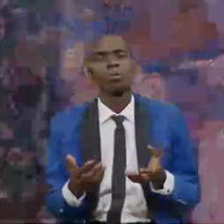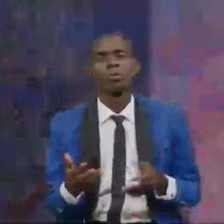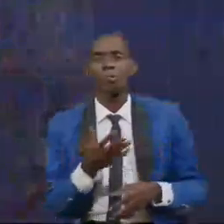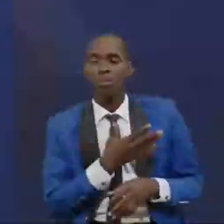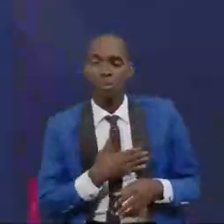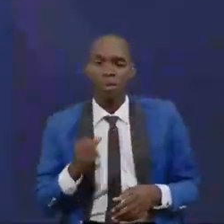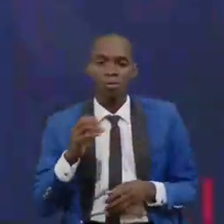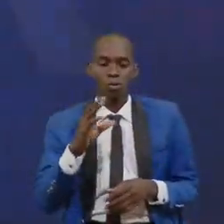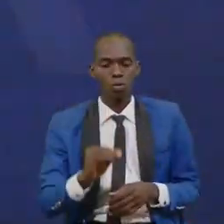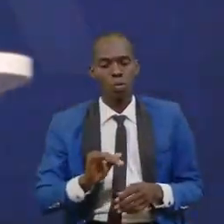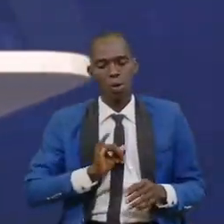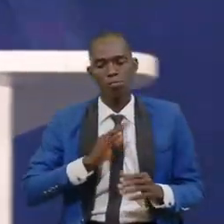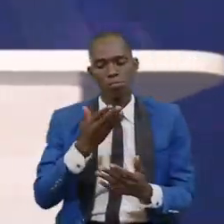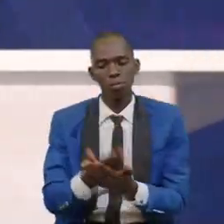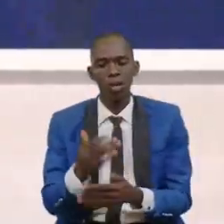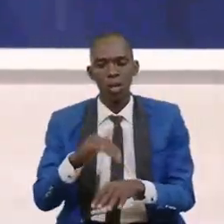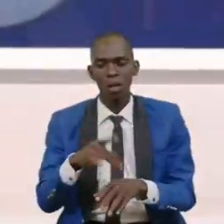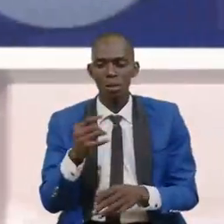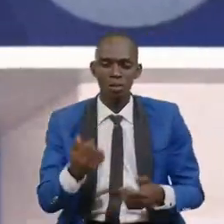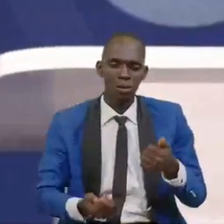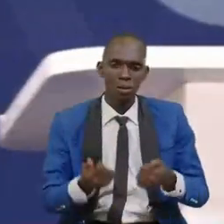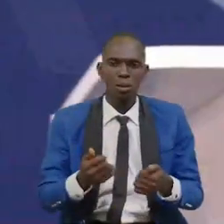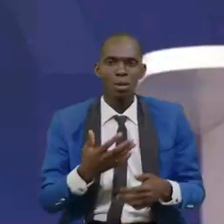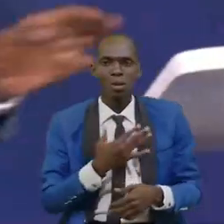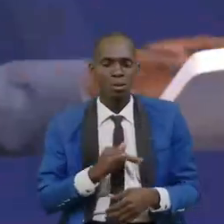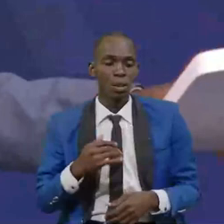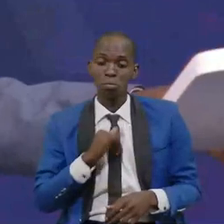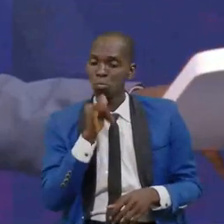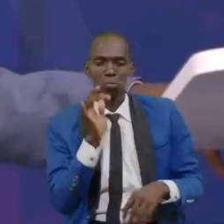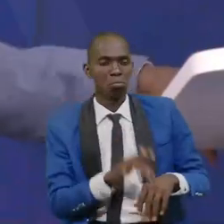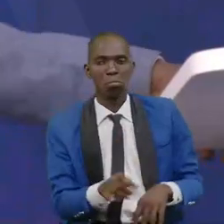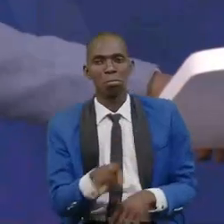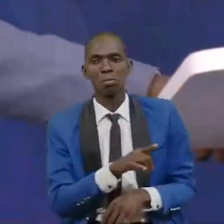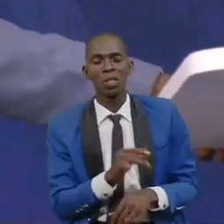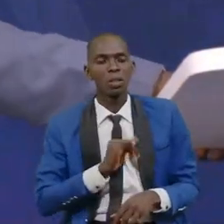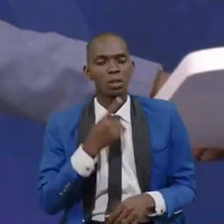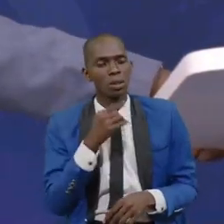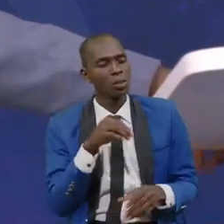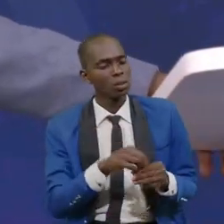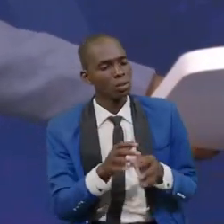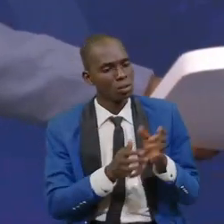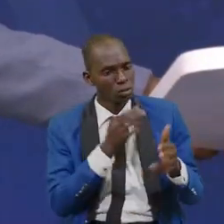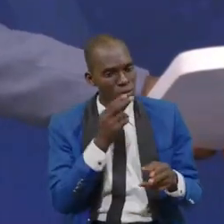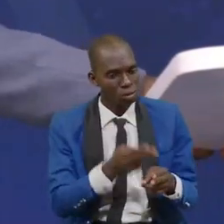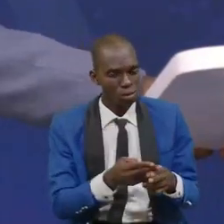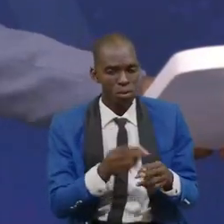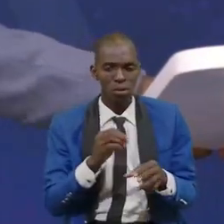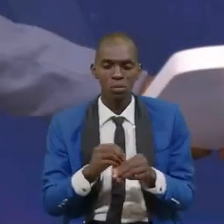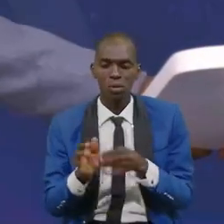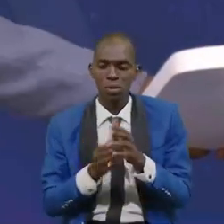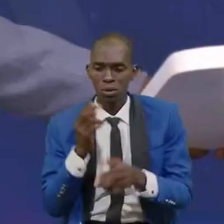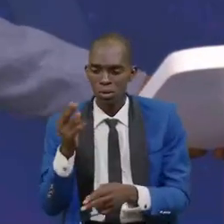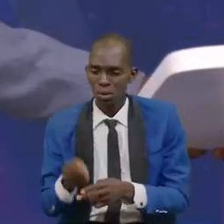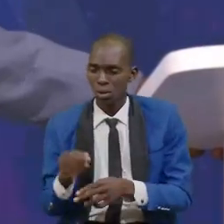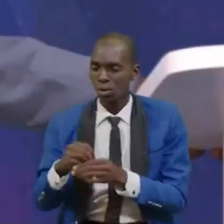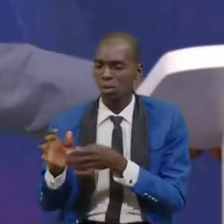Alors, je suis arrivé vers le véhicule et j'ai dit, je ne les ai pas touchés. J'ai dit, au nom de Jésus, au nom de Jésus, au nom